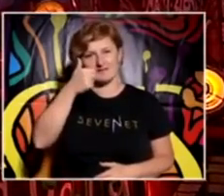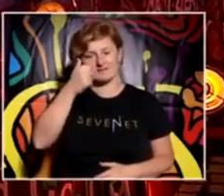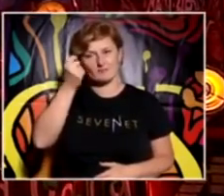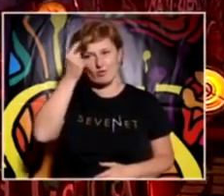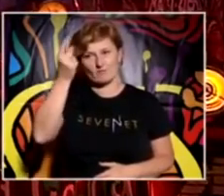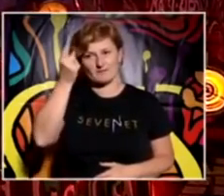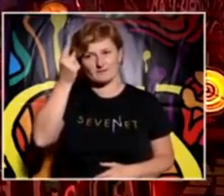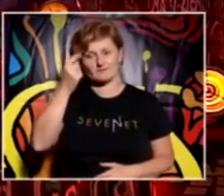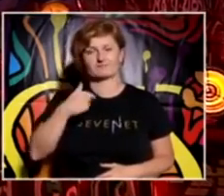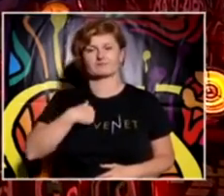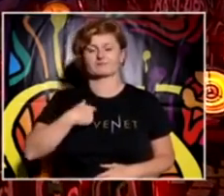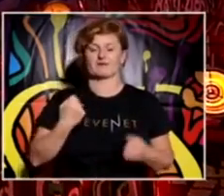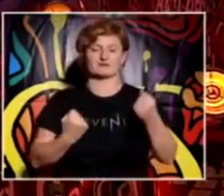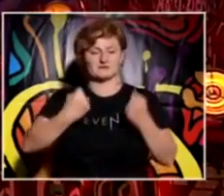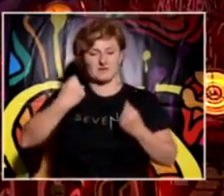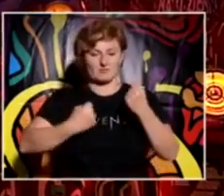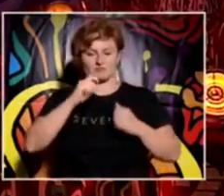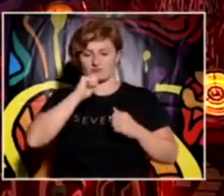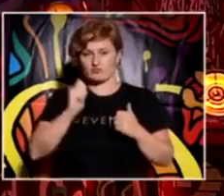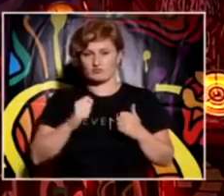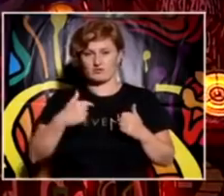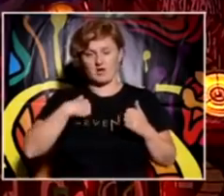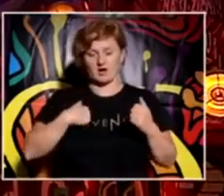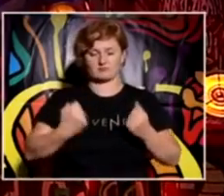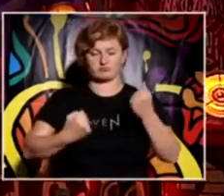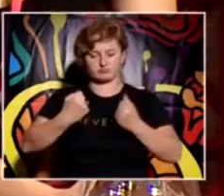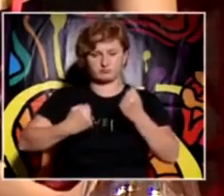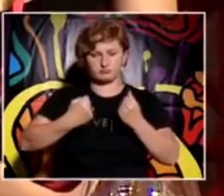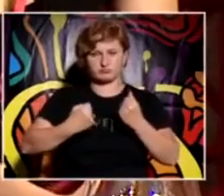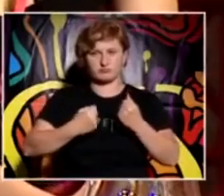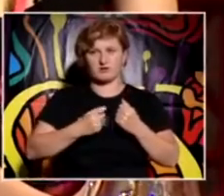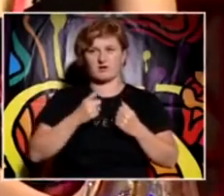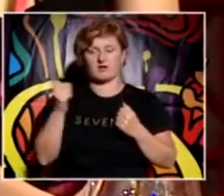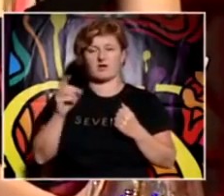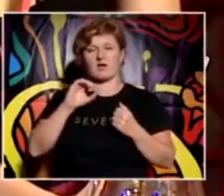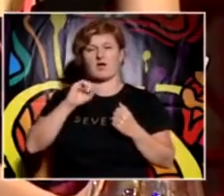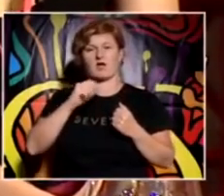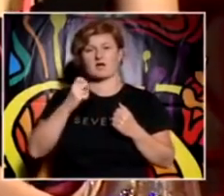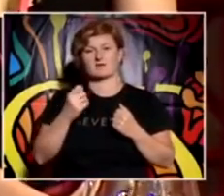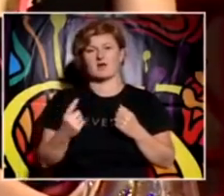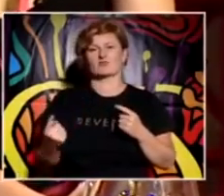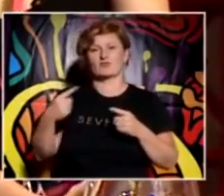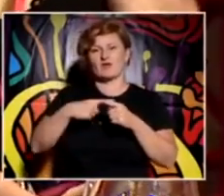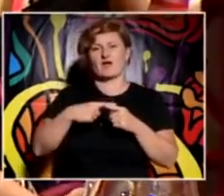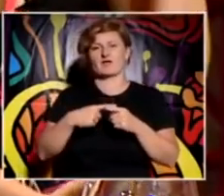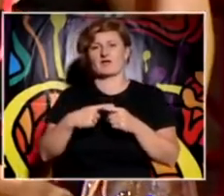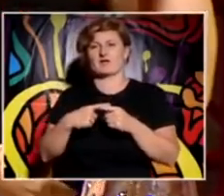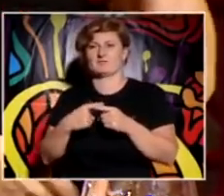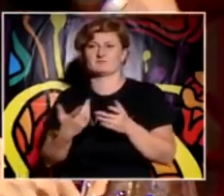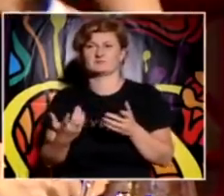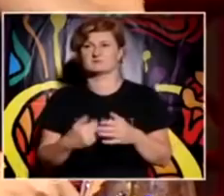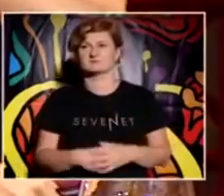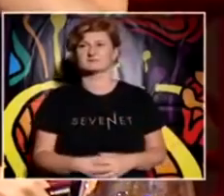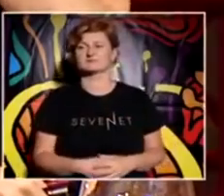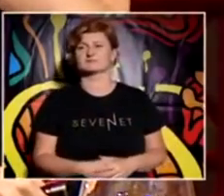robimy, że na przykład jak jedziemy samochodem i ja prowadzę, to wtedy na przykład Ania dodaje storiesy, żeby zoptymalizować wszystko. Także to też takie